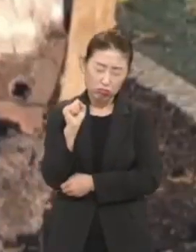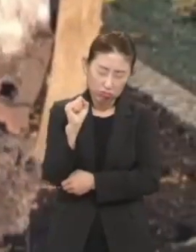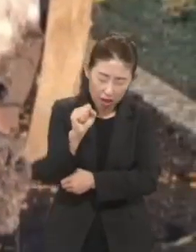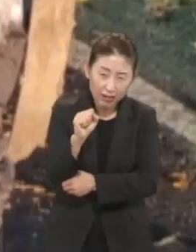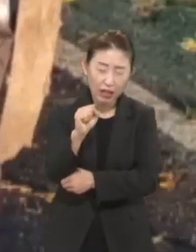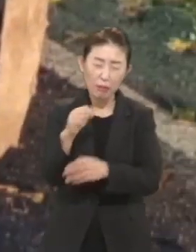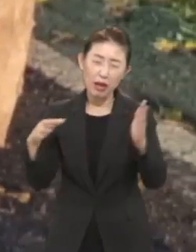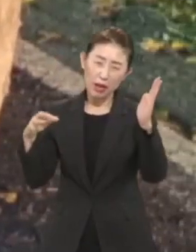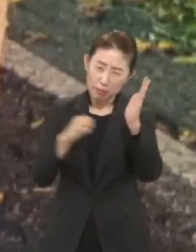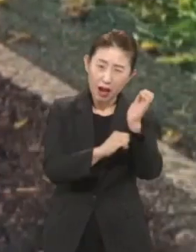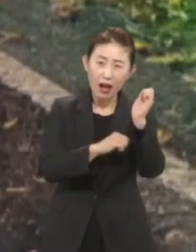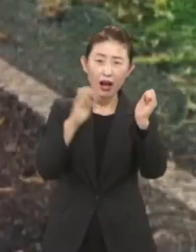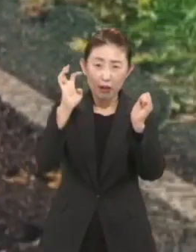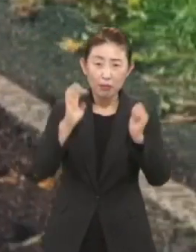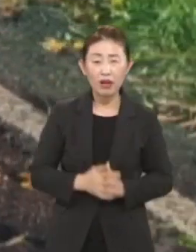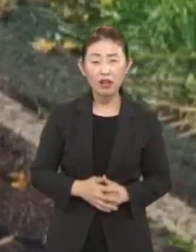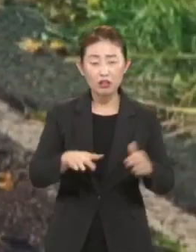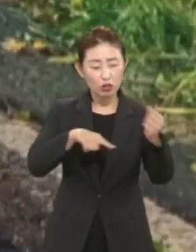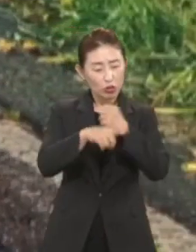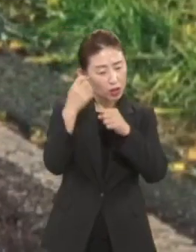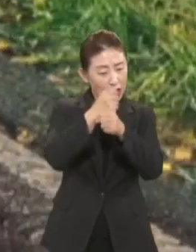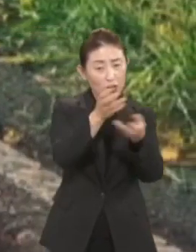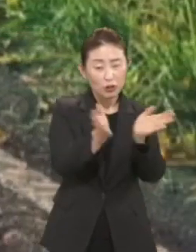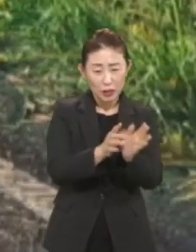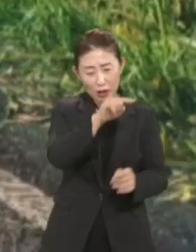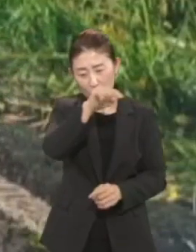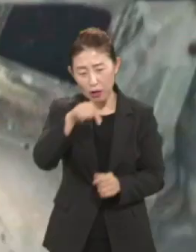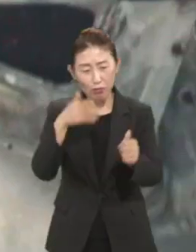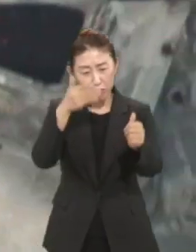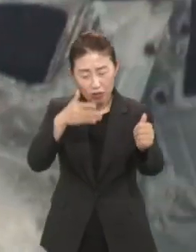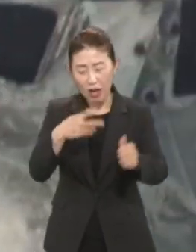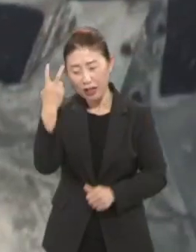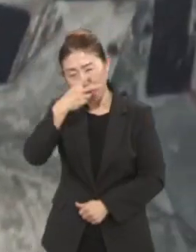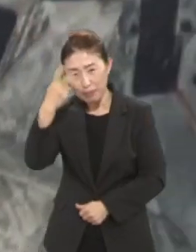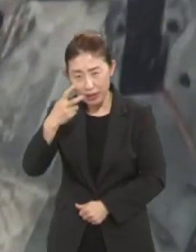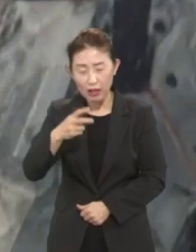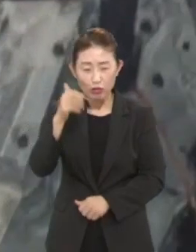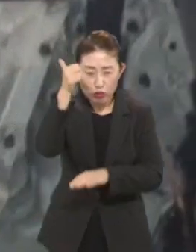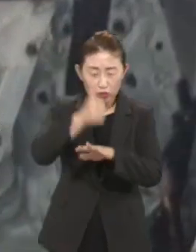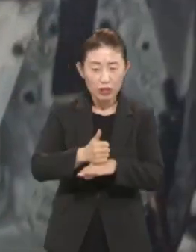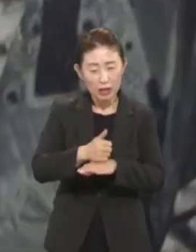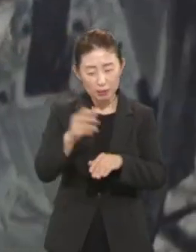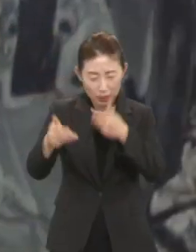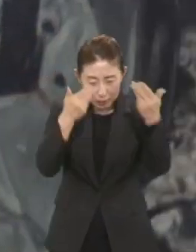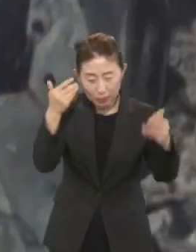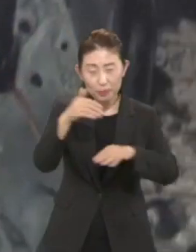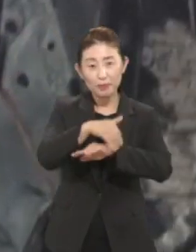추정하는 한편 국과수의 감식을 의뢰해 정확한 사고 경의를 파악할 예정입니다